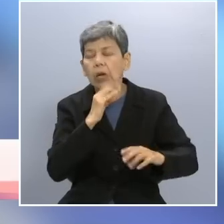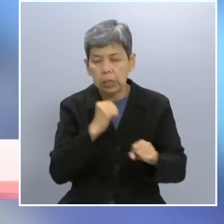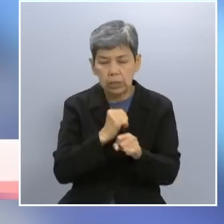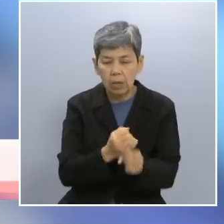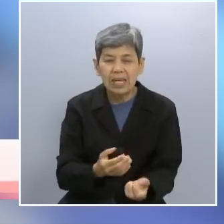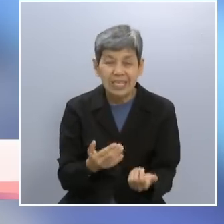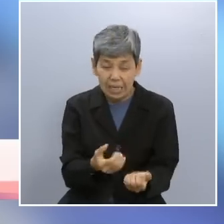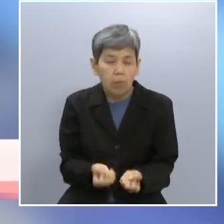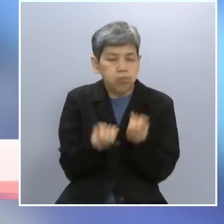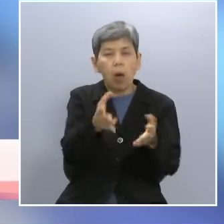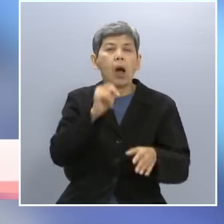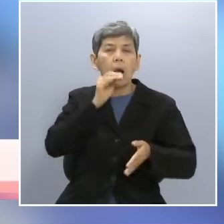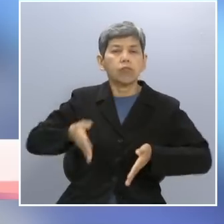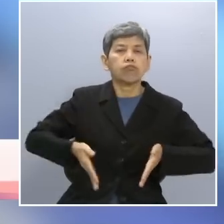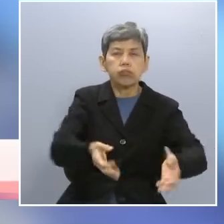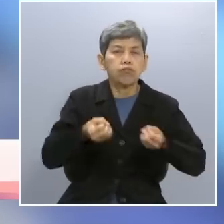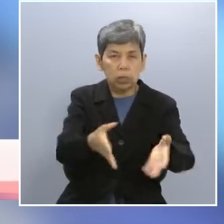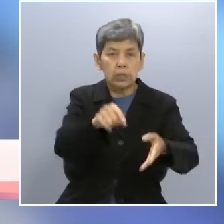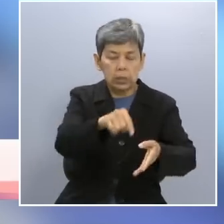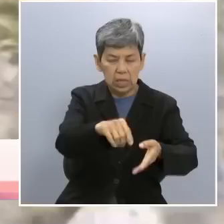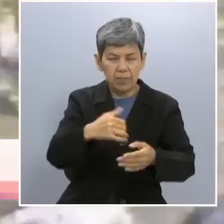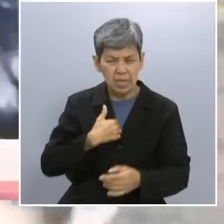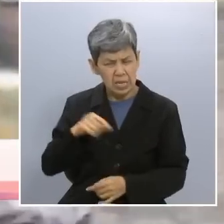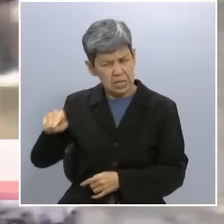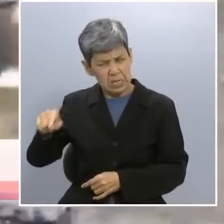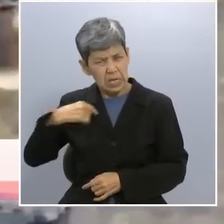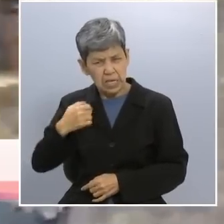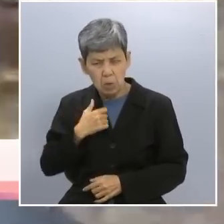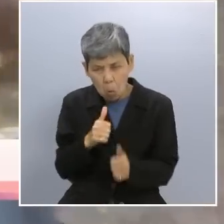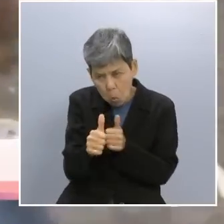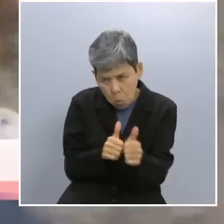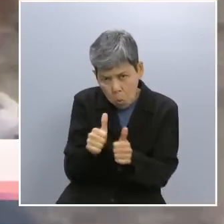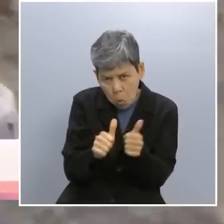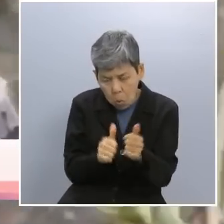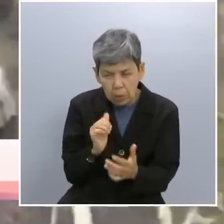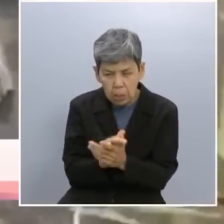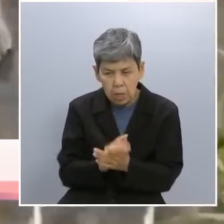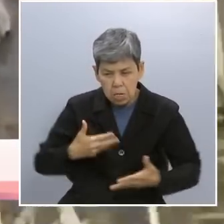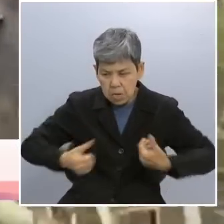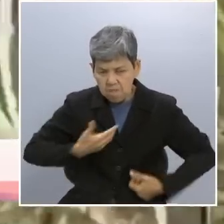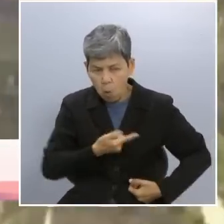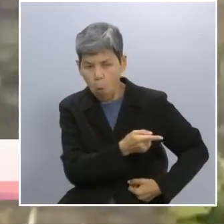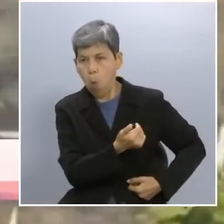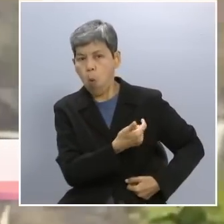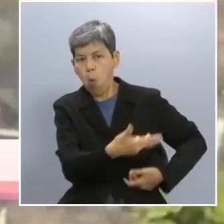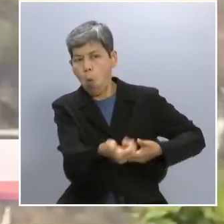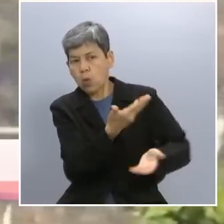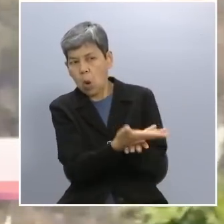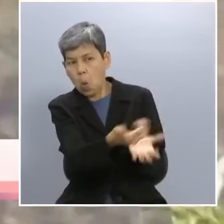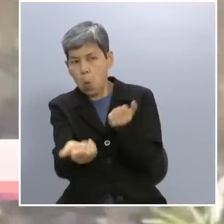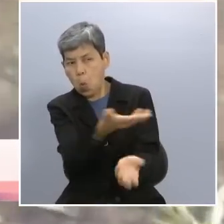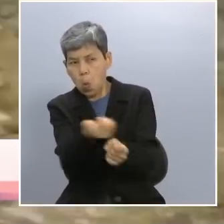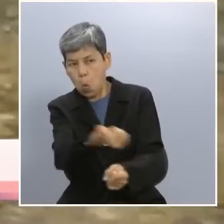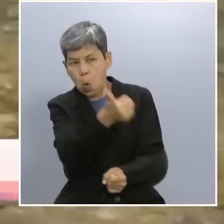างไปโยนทิ้งแม่น้ำหรือคนร้ายอาจจะเป็นคู่แข่งในทุนเงินกู้รายอื่นที่ไม่พอใจที่ชดาทิพย์ไปปล่